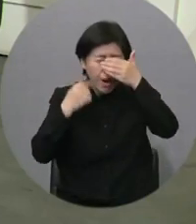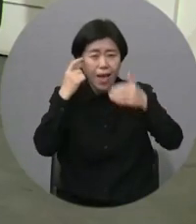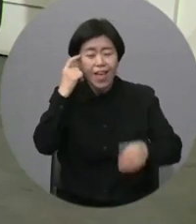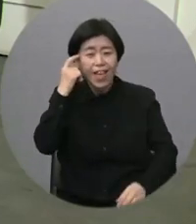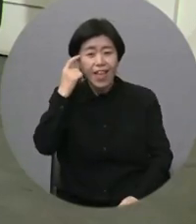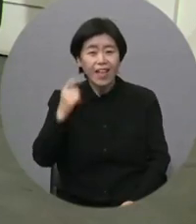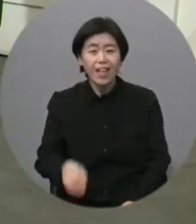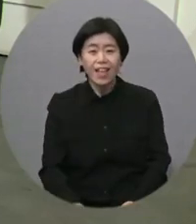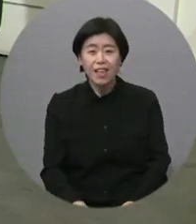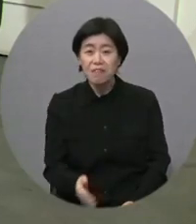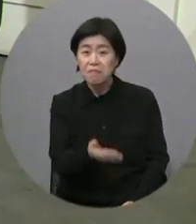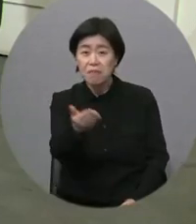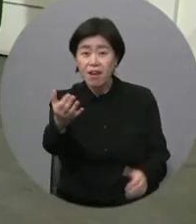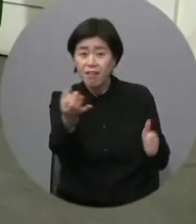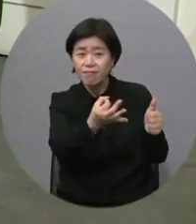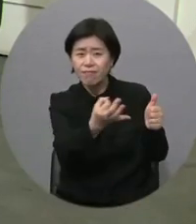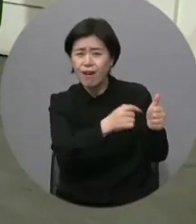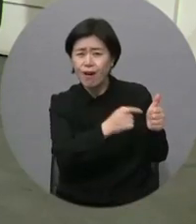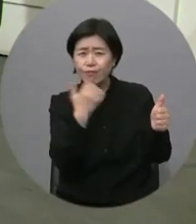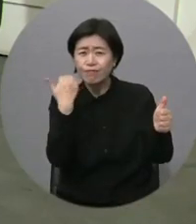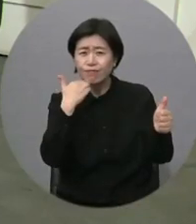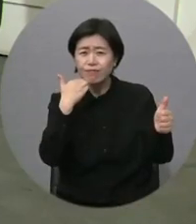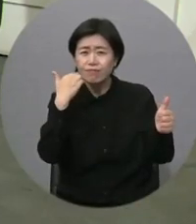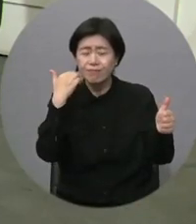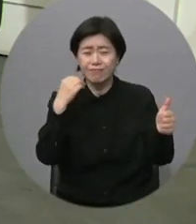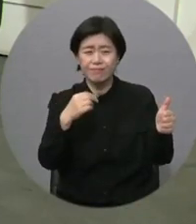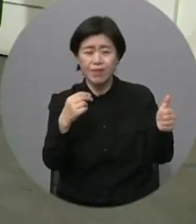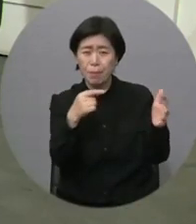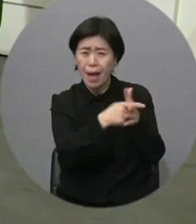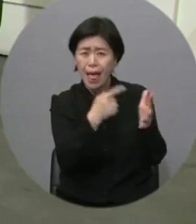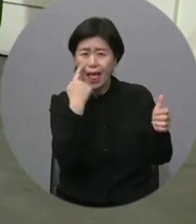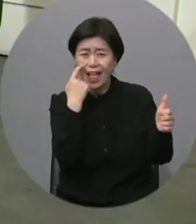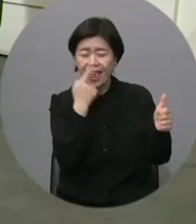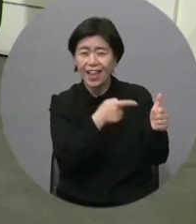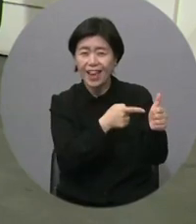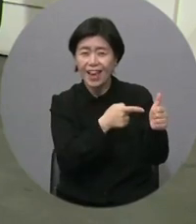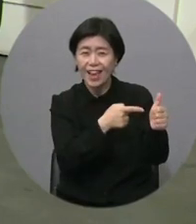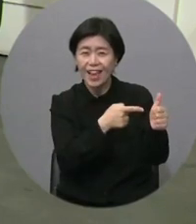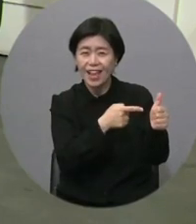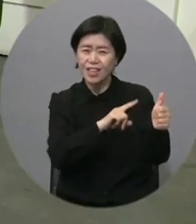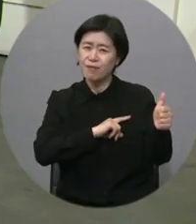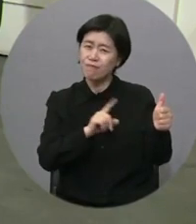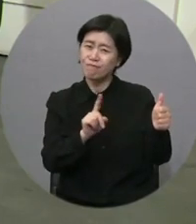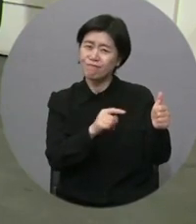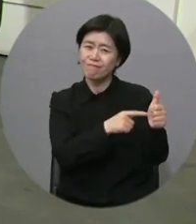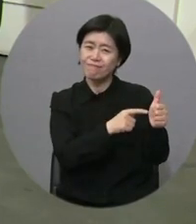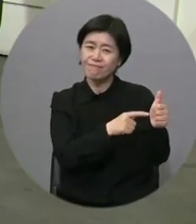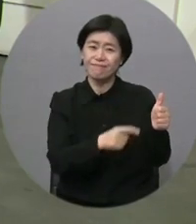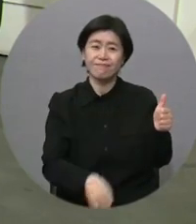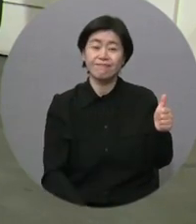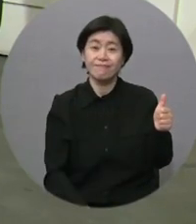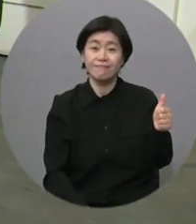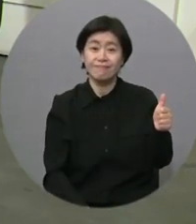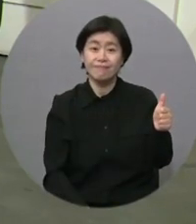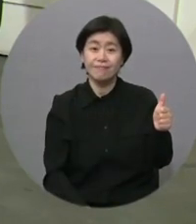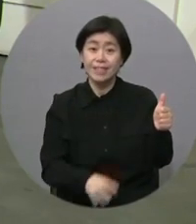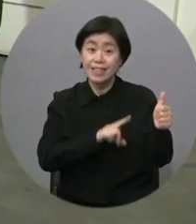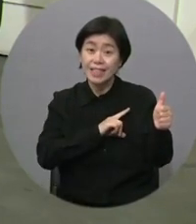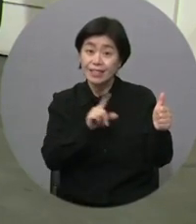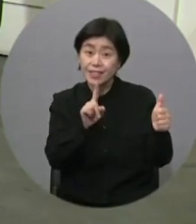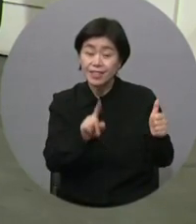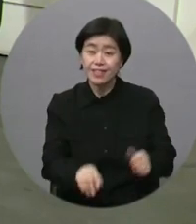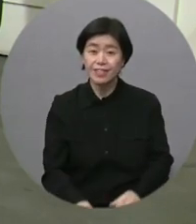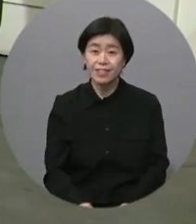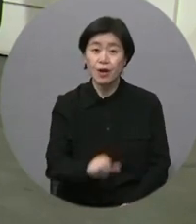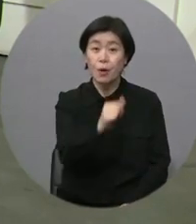자, 시청자 여러분들 상상력을 막 발휘해서 누군지 한번 맞춰보실까요? 누구신지 맞춰보세요, 우리 시청자 여러분들. 자, 성은?